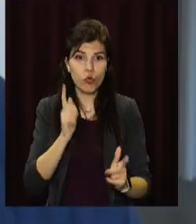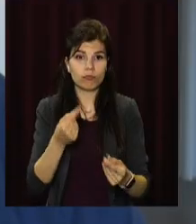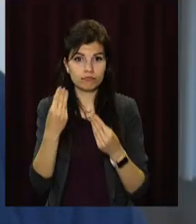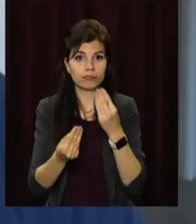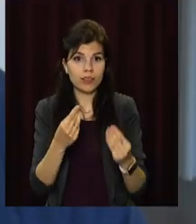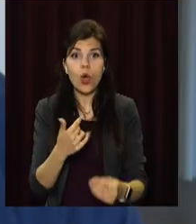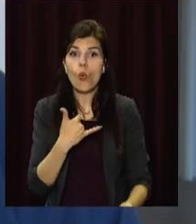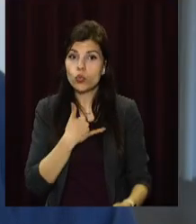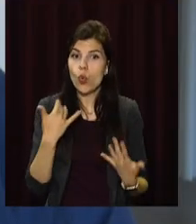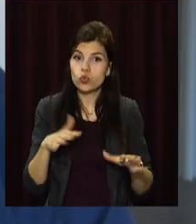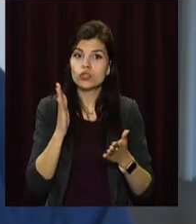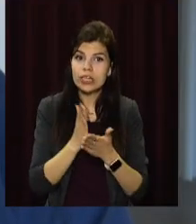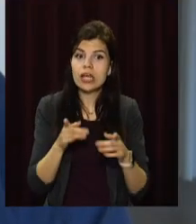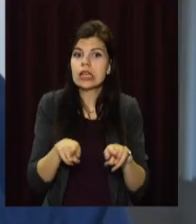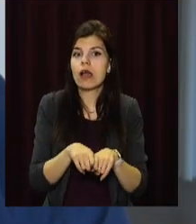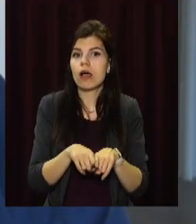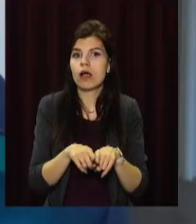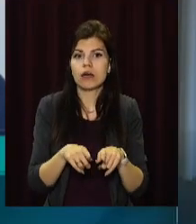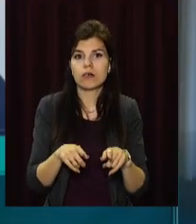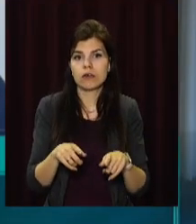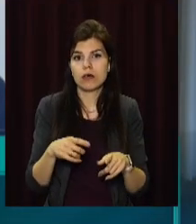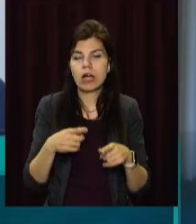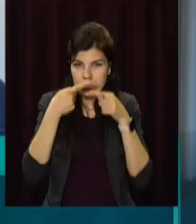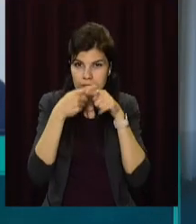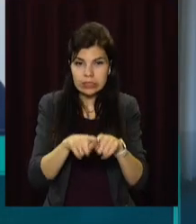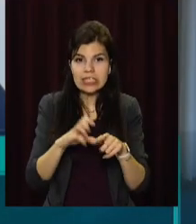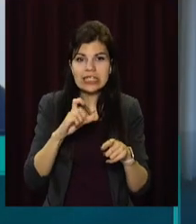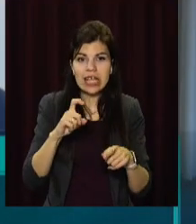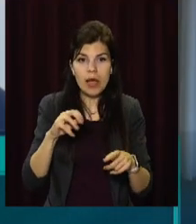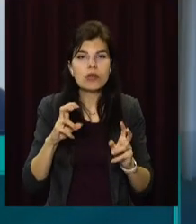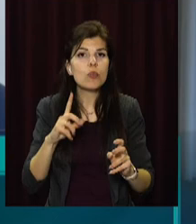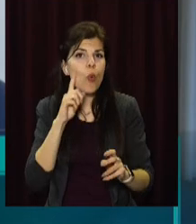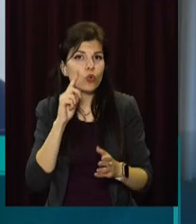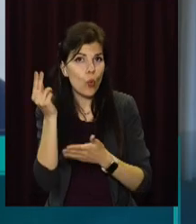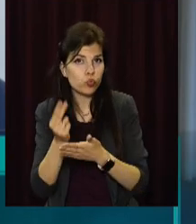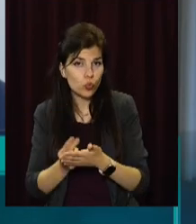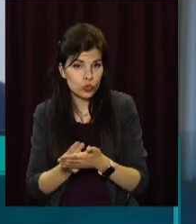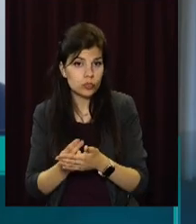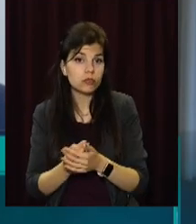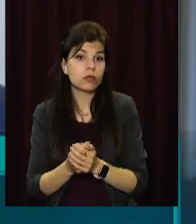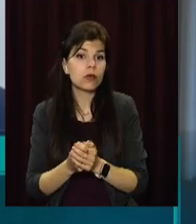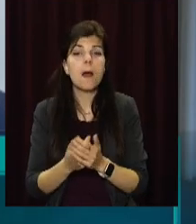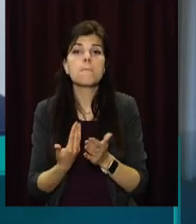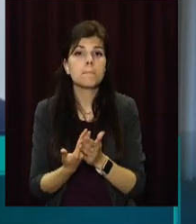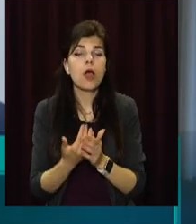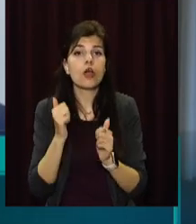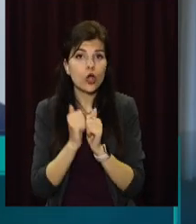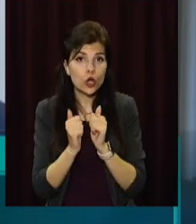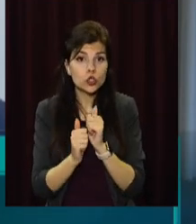У нас вже є така досить чітка відпрацьована схема роботи з молодими митцями. Кожний